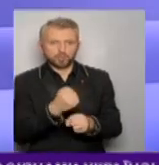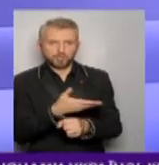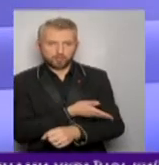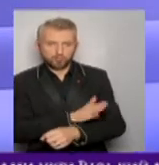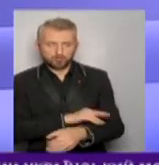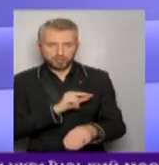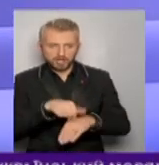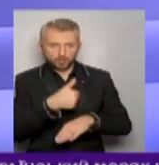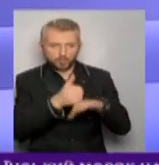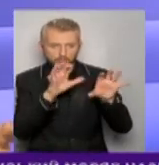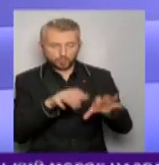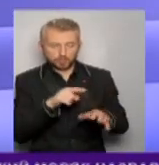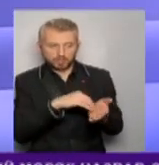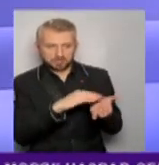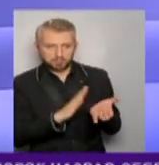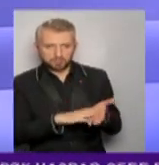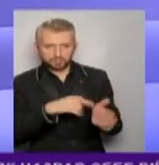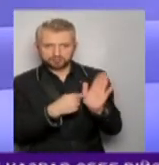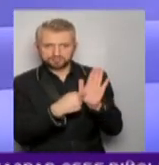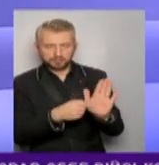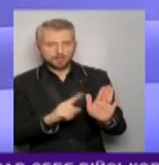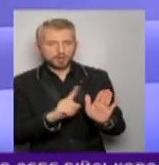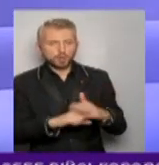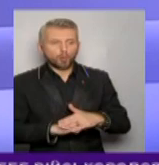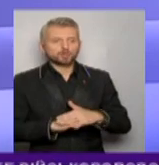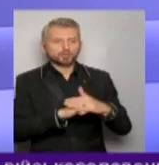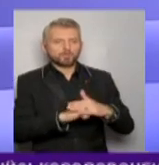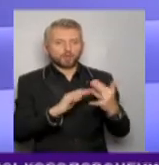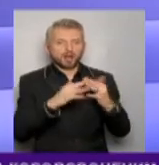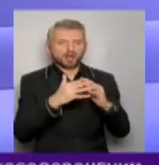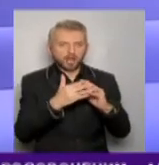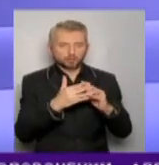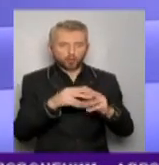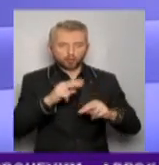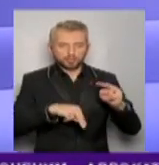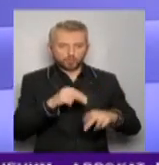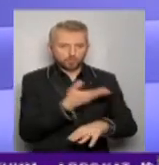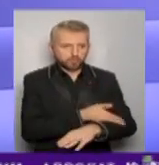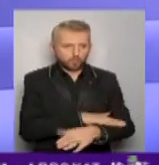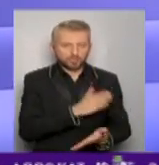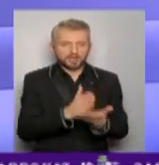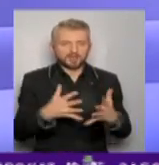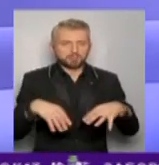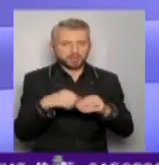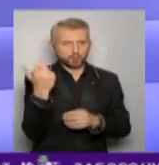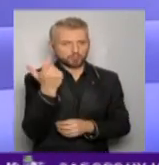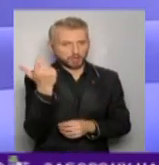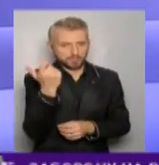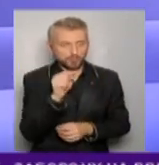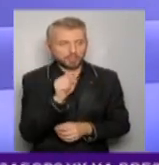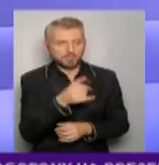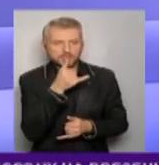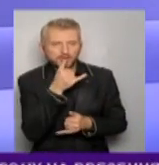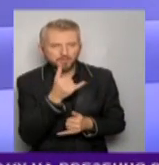через Конституцію. Там записано в Конституції, що основою аграрного устрою Польщі є сімейне господарство. Там не